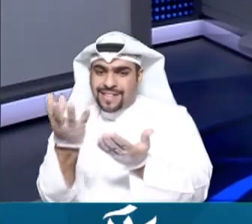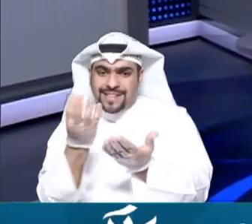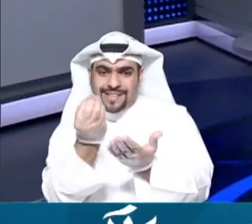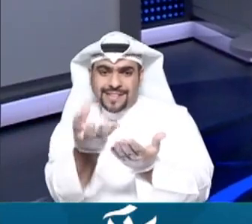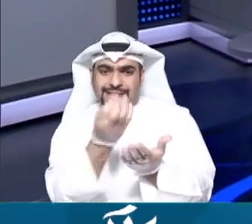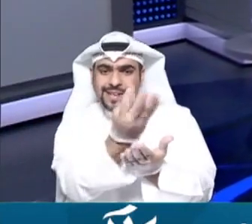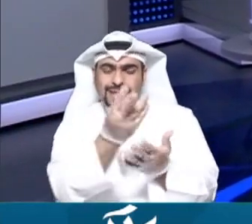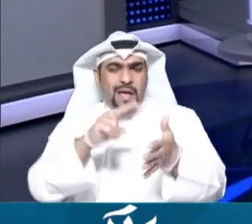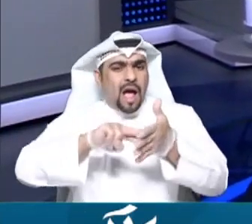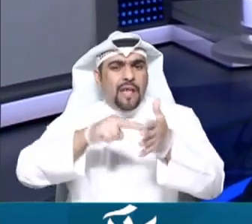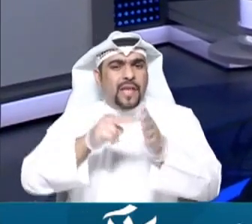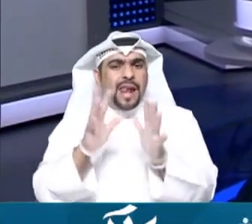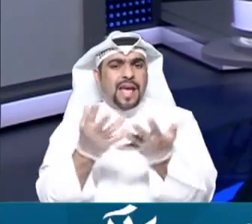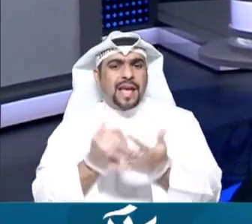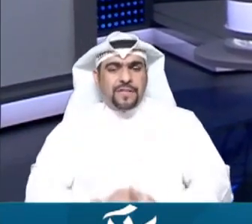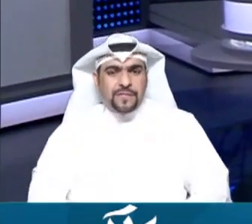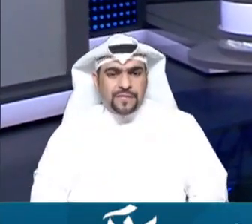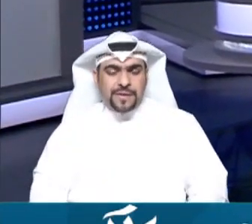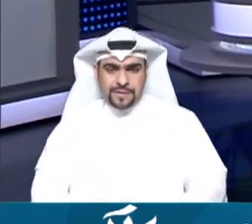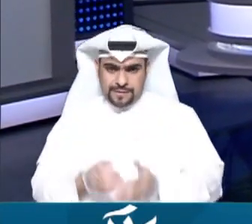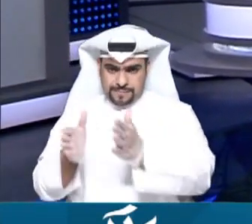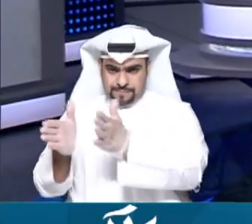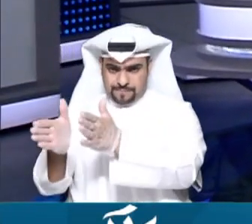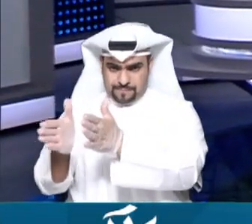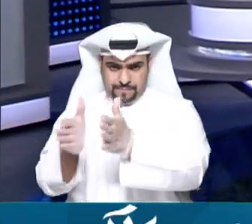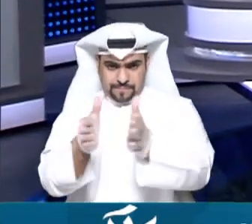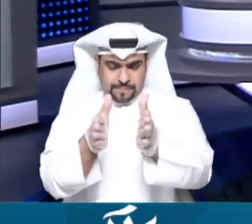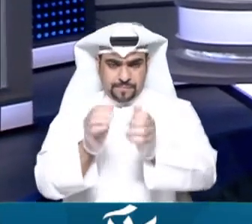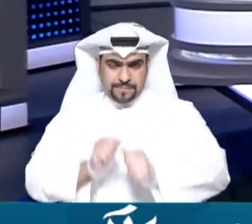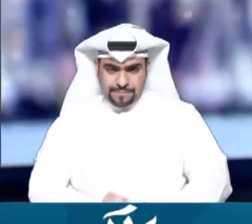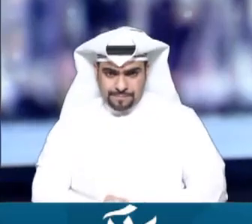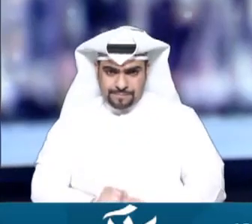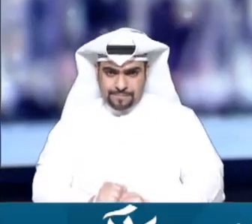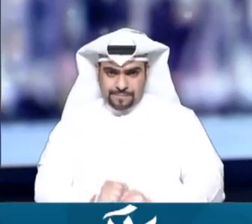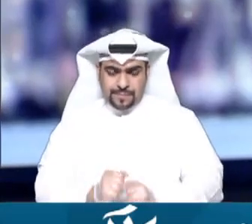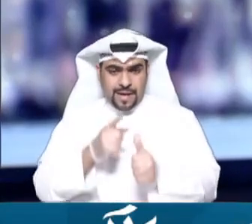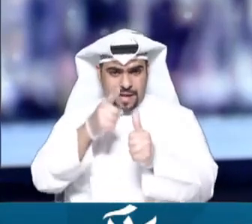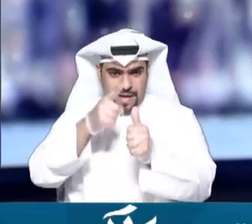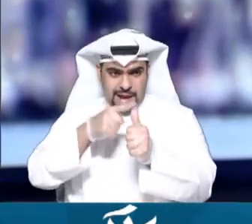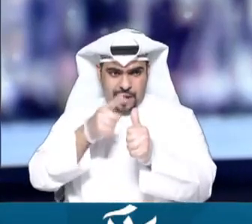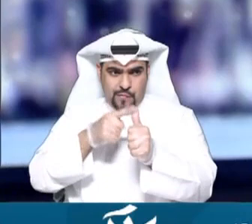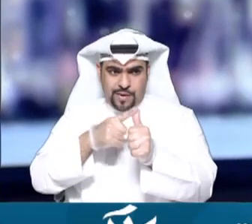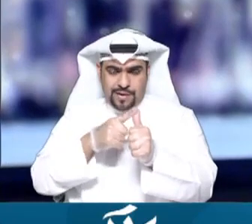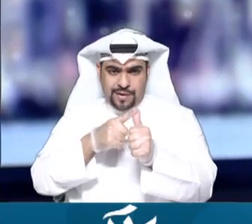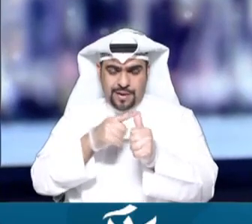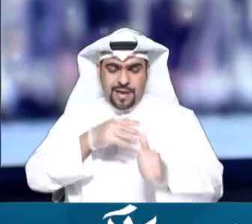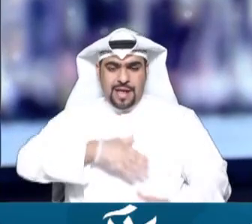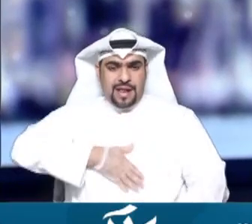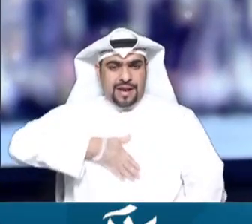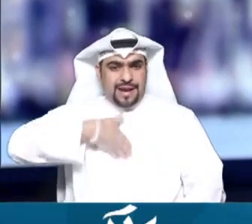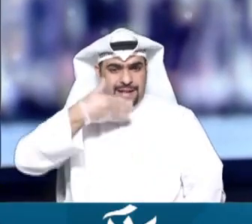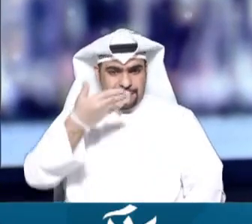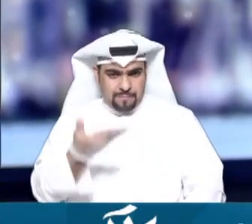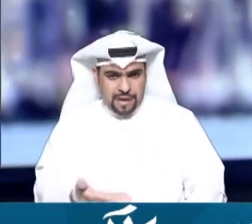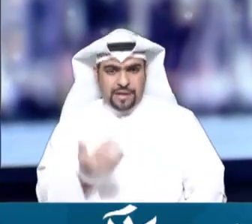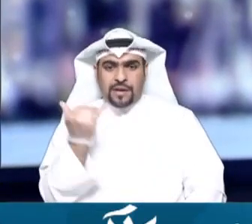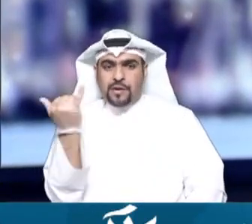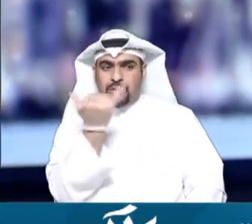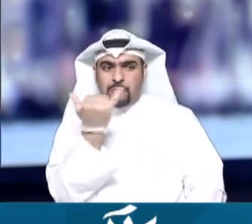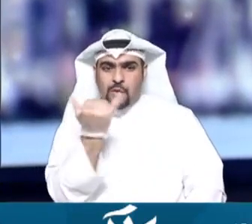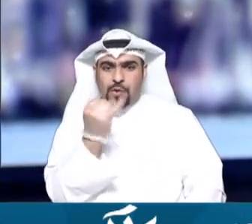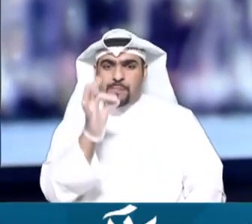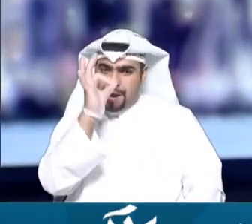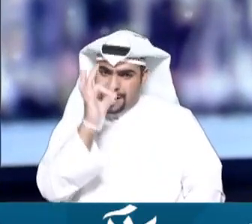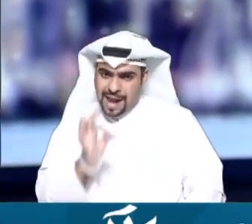اذا بالمسمى الطعام، احنا يمكن نختلف باسم فائض الطعمه. احنا نعمل في يعني ايصال